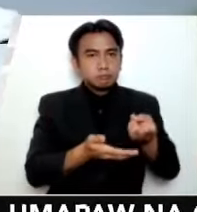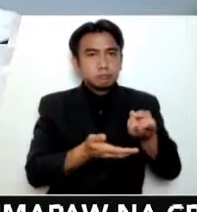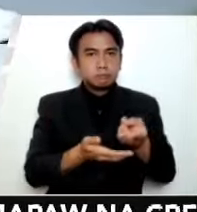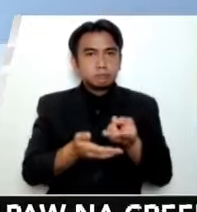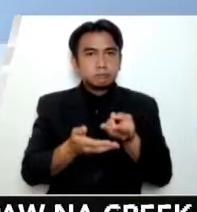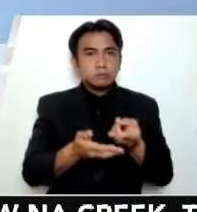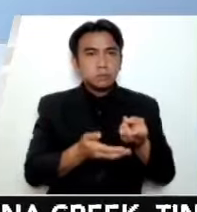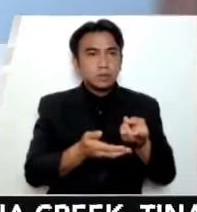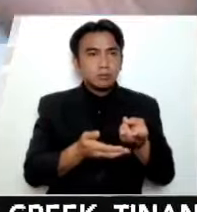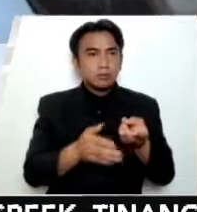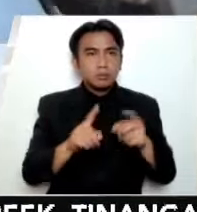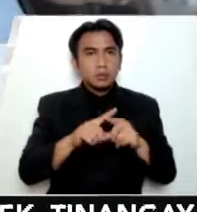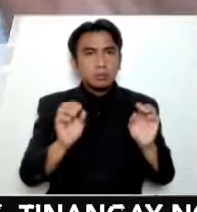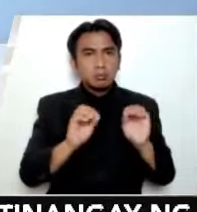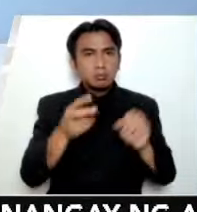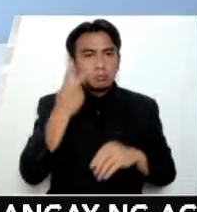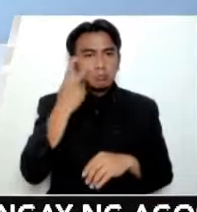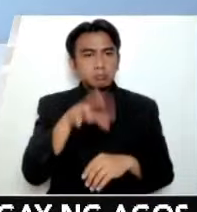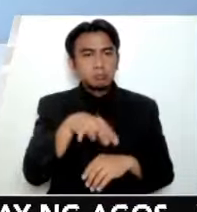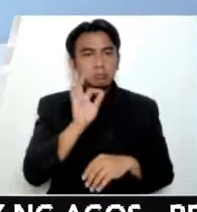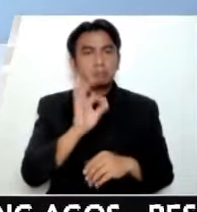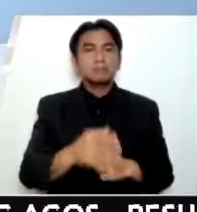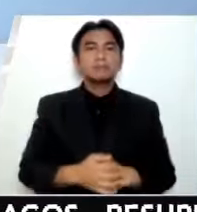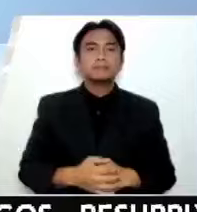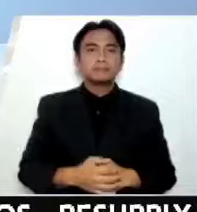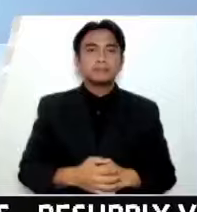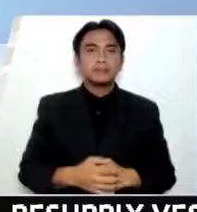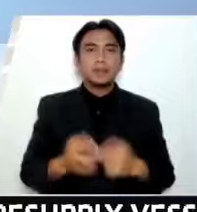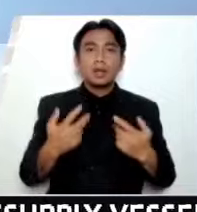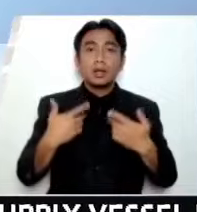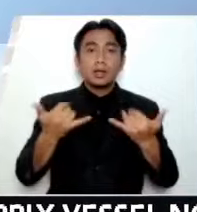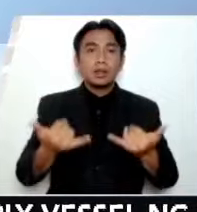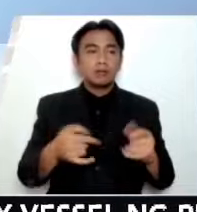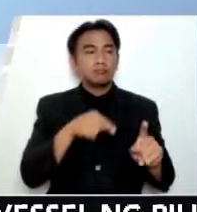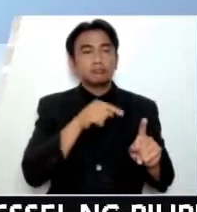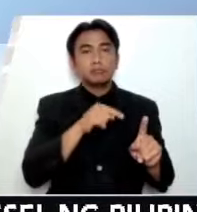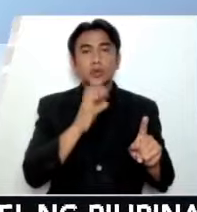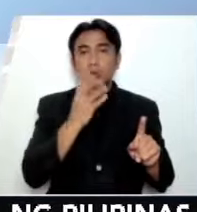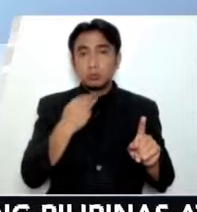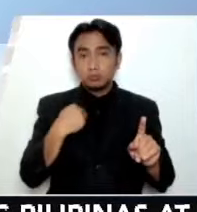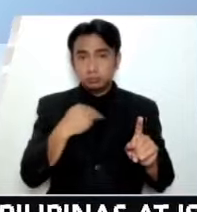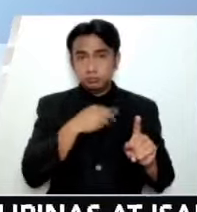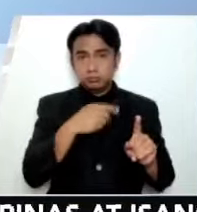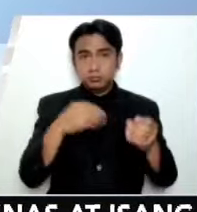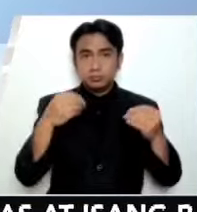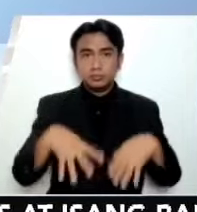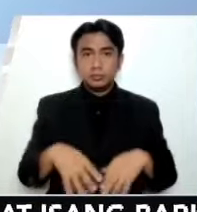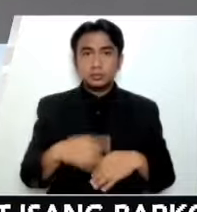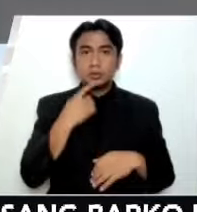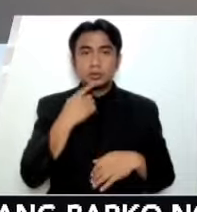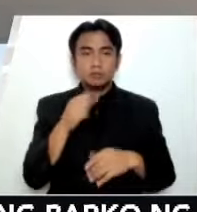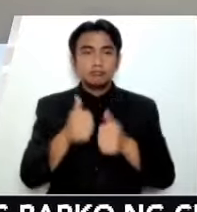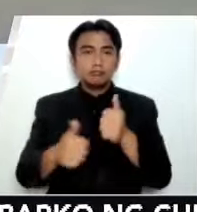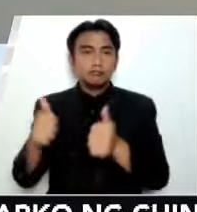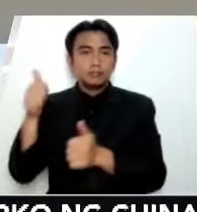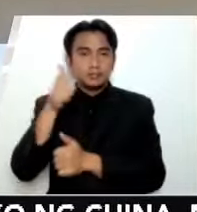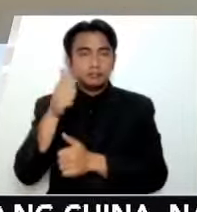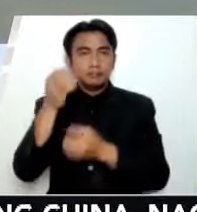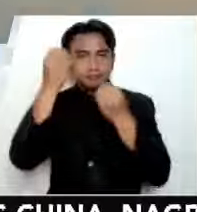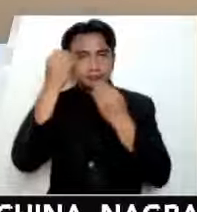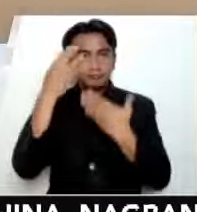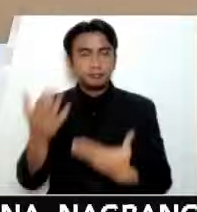bangkay. Itinuturing muna siyang missing, sabi ni Department of Migrant Workers Secretary Hans Kakdak. Nakausap